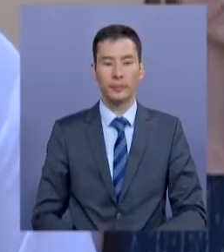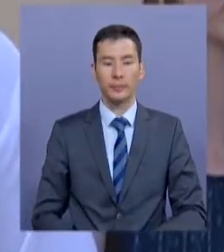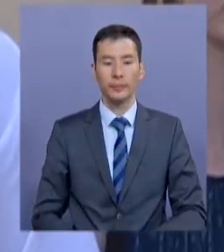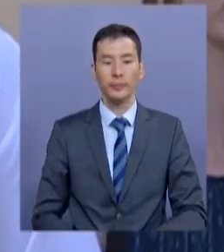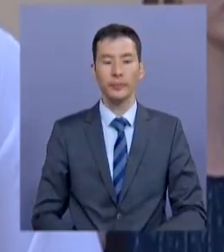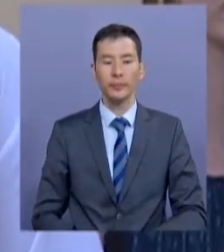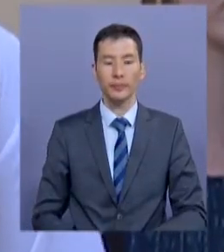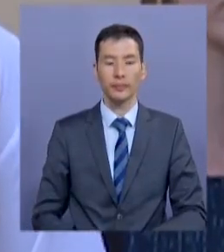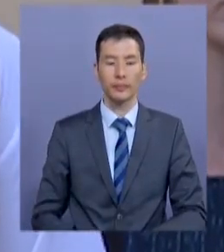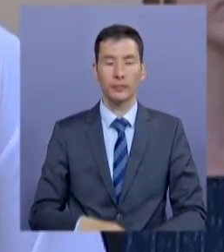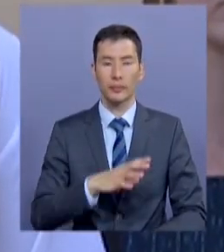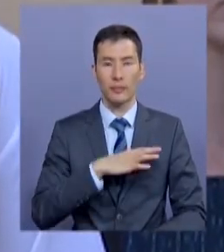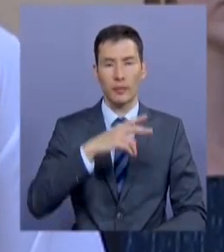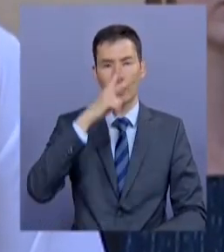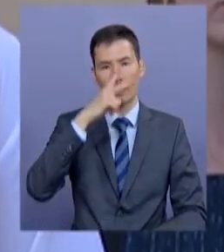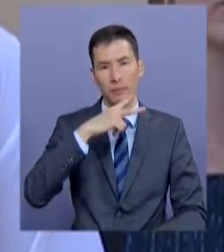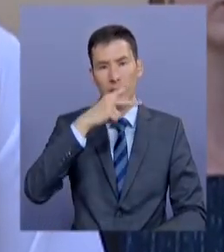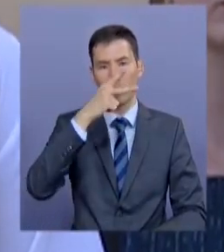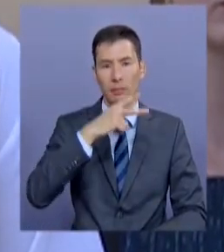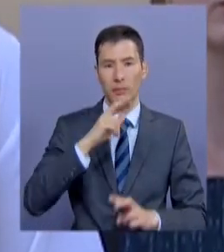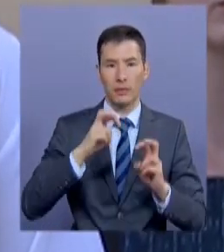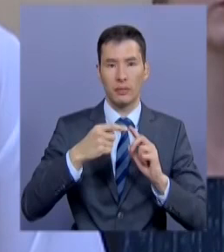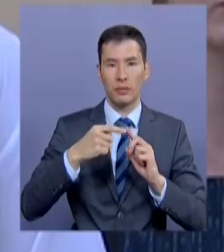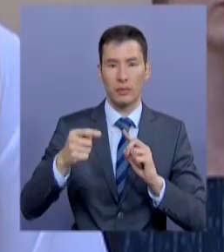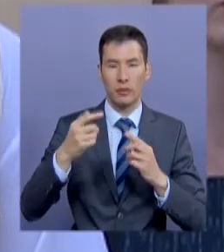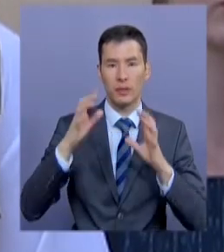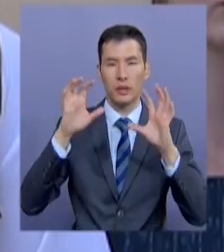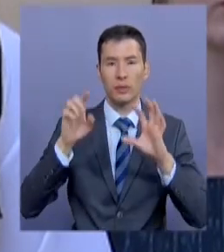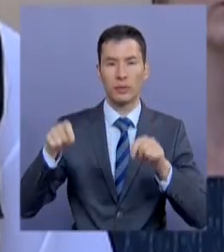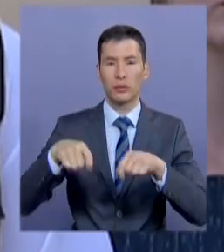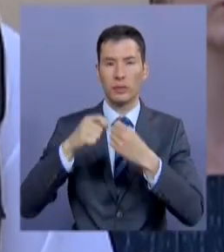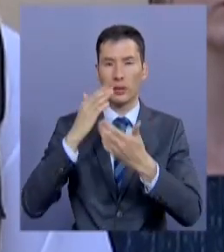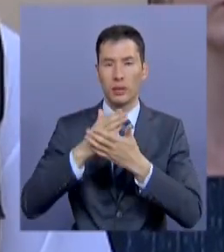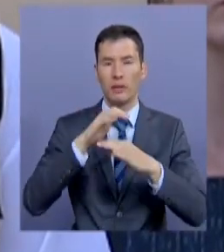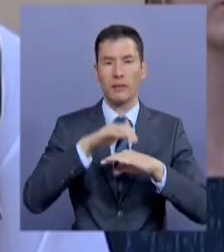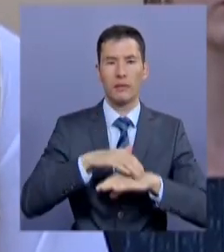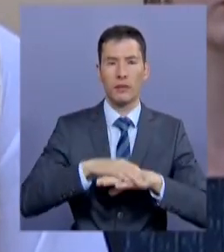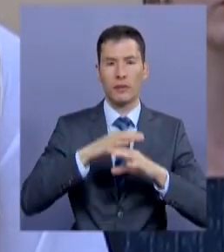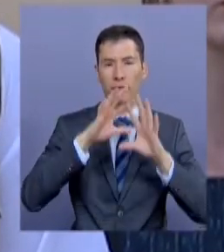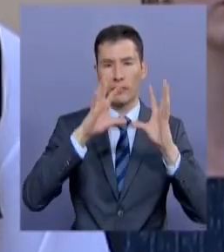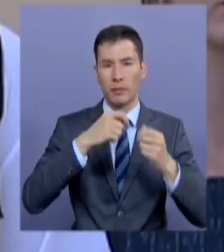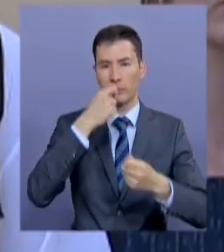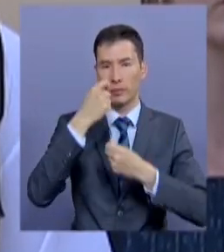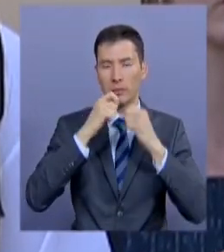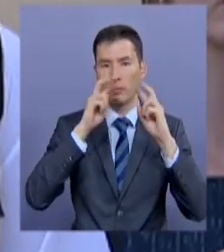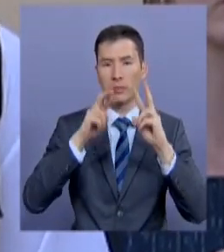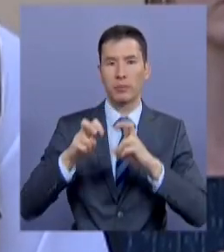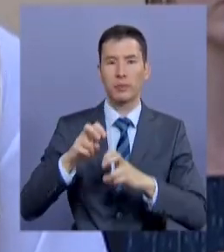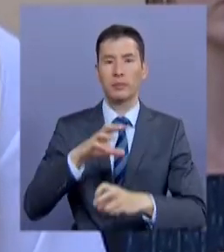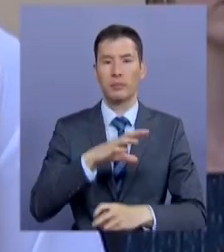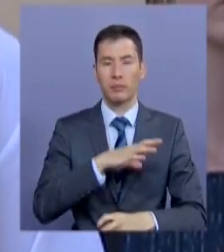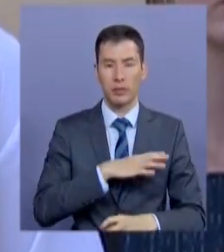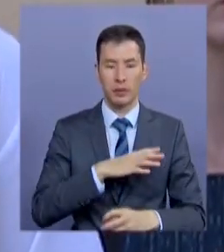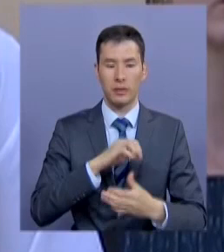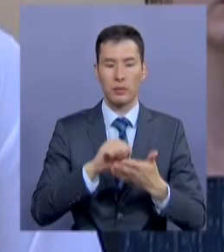Бұл біз бірнеше айда бұны заңсыз екенін дәлелдеп, барлық біздің комиссия жаңағы мүшелерінің